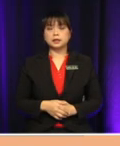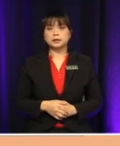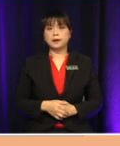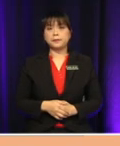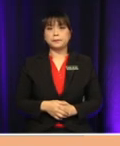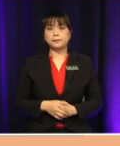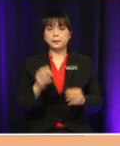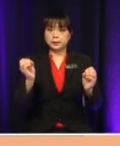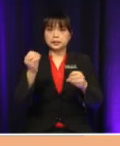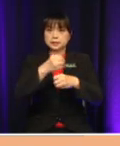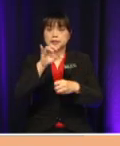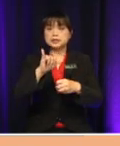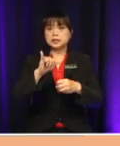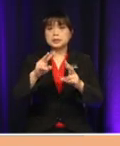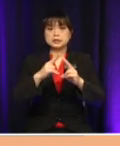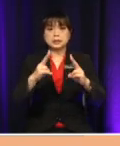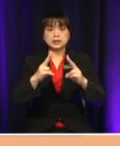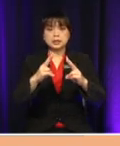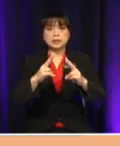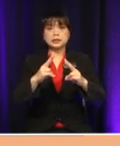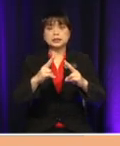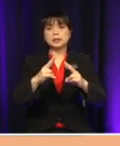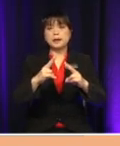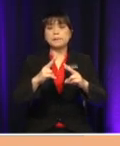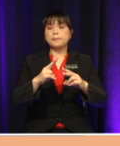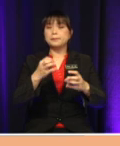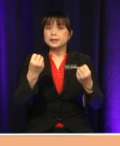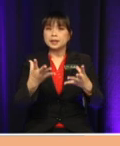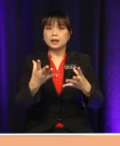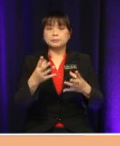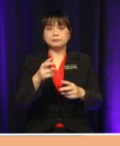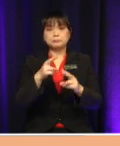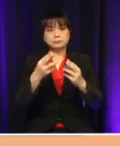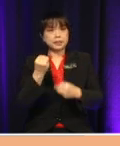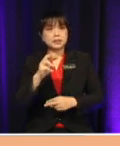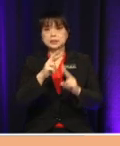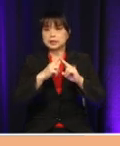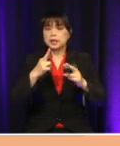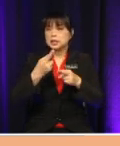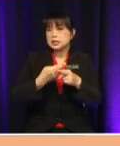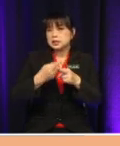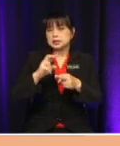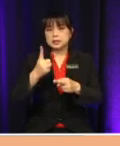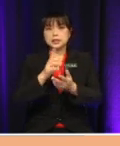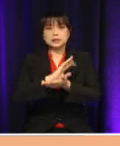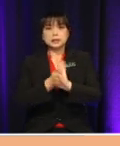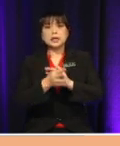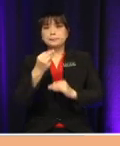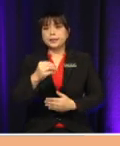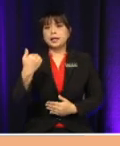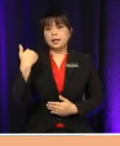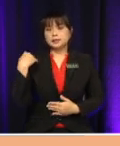masih sangat-sangat ringkas hidup walaupun mereka boleh membuat fotosintesis mereka masih merupakan organisme yang